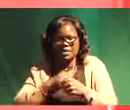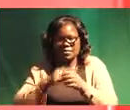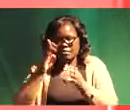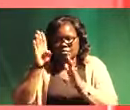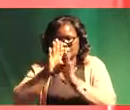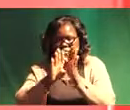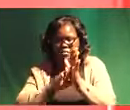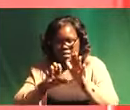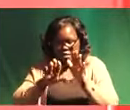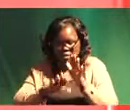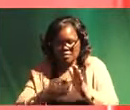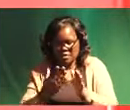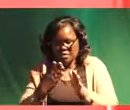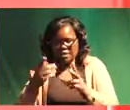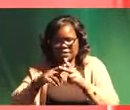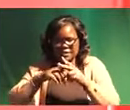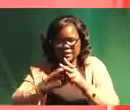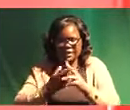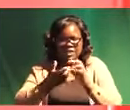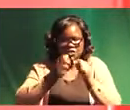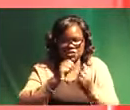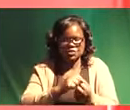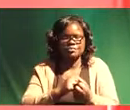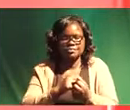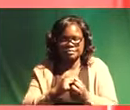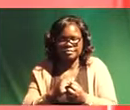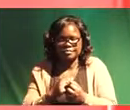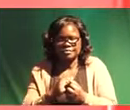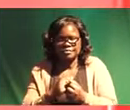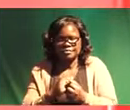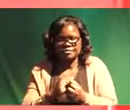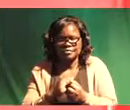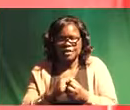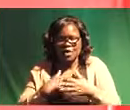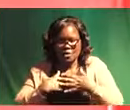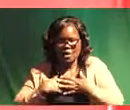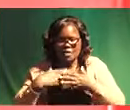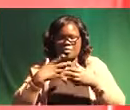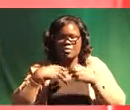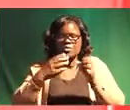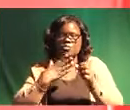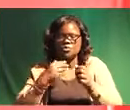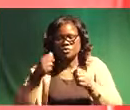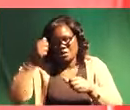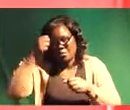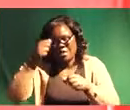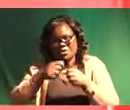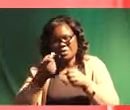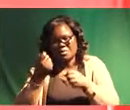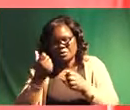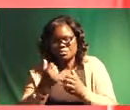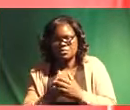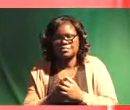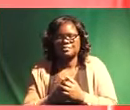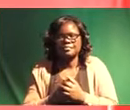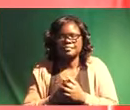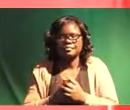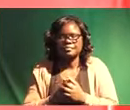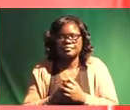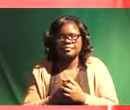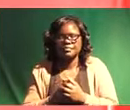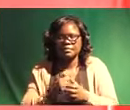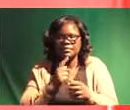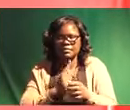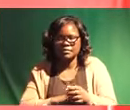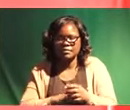chini mambo yetu ilianza kubadilika. Mheshimiwa rais nataka nikukumbushe kitu kidogo.